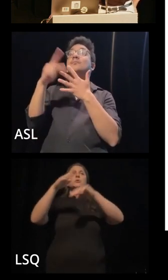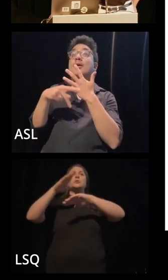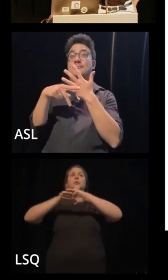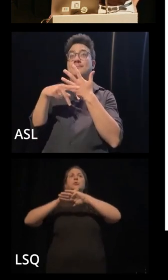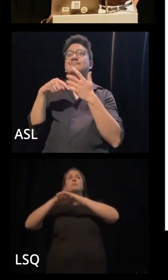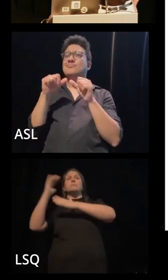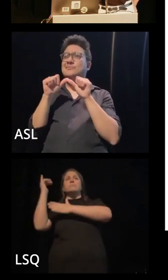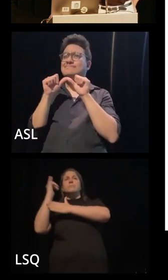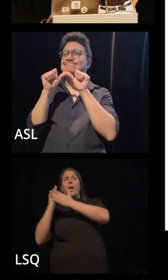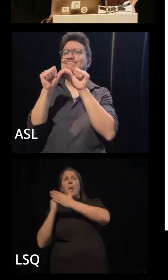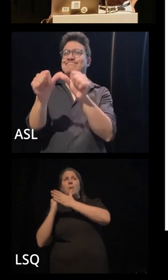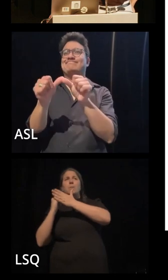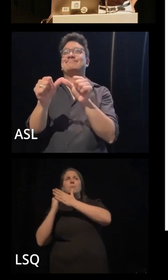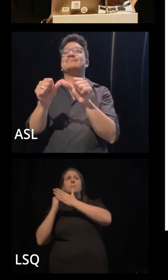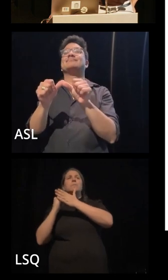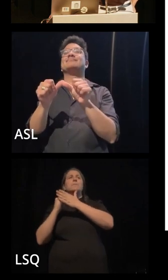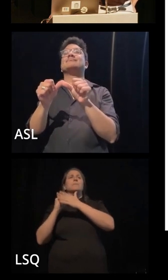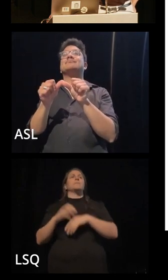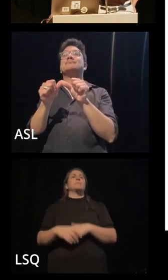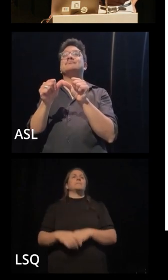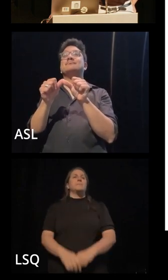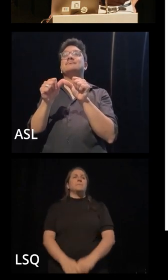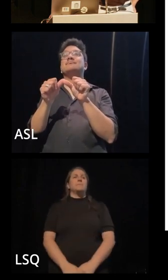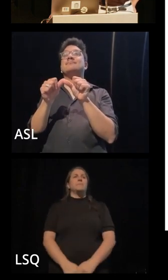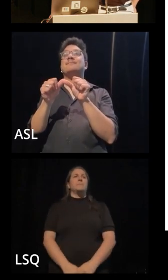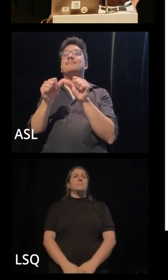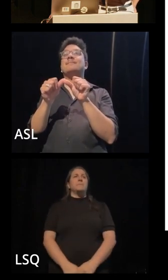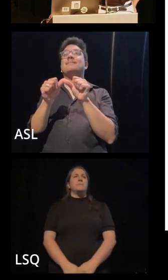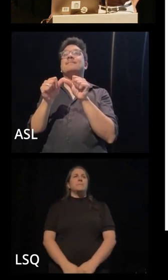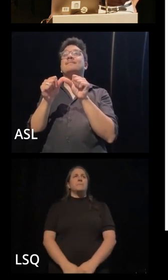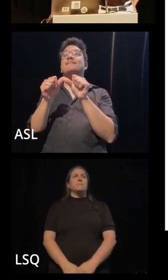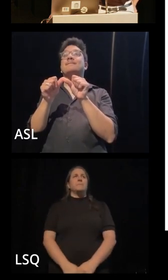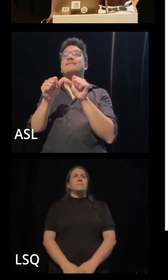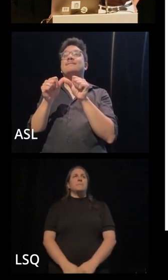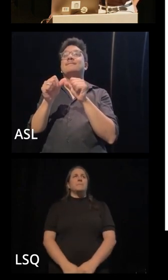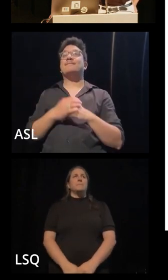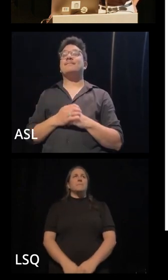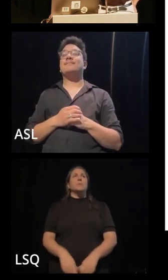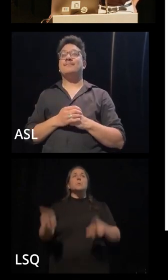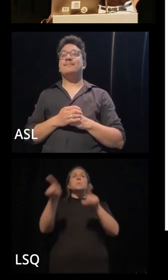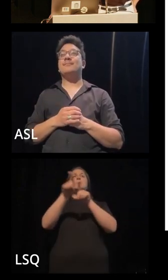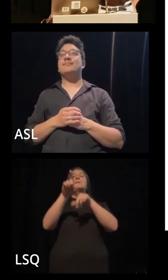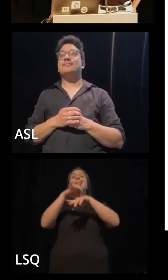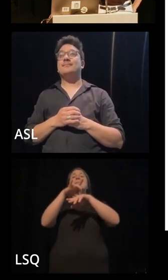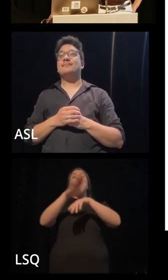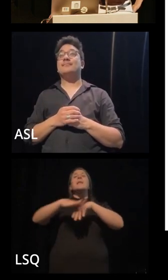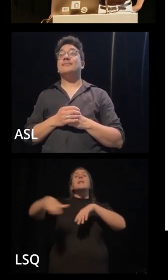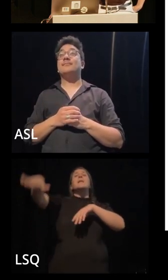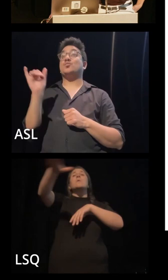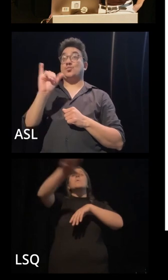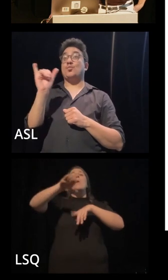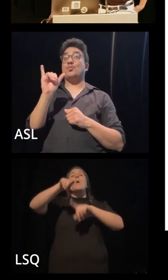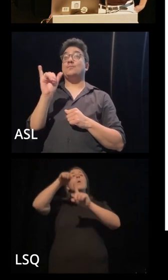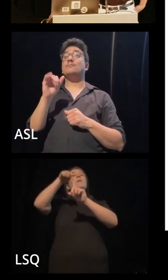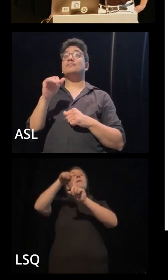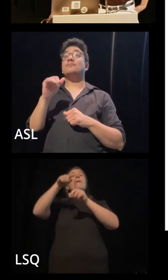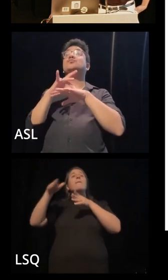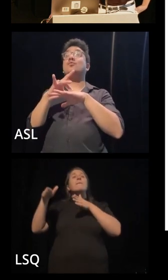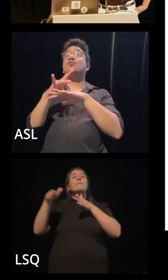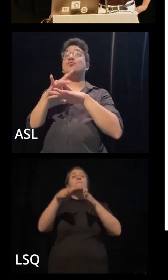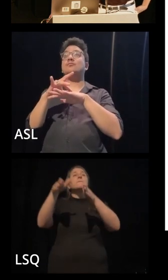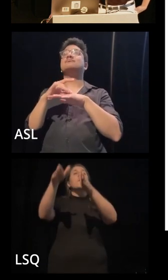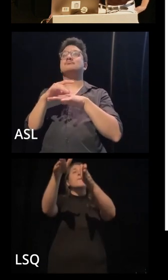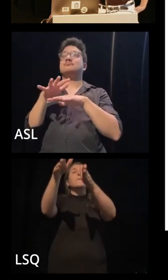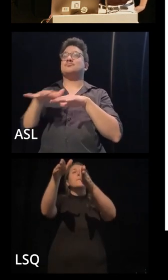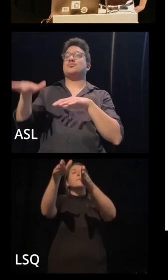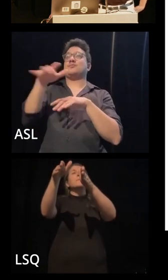l'art pour des projets dont l'objet de tout est les territoires frontaliers, surtout les fleuves de la Bidasoa et